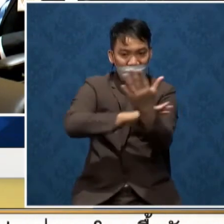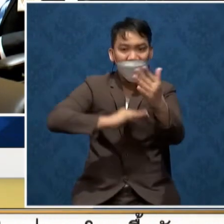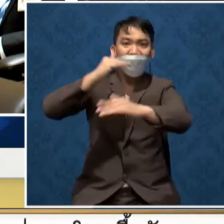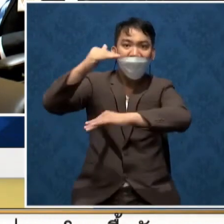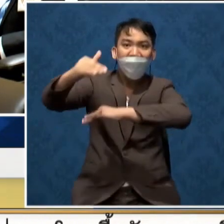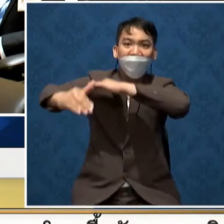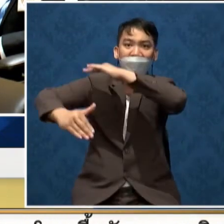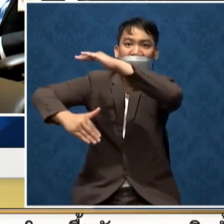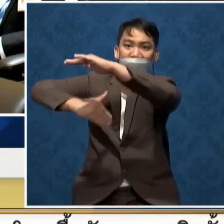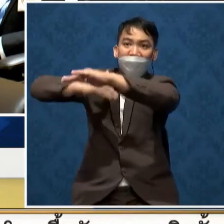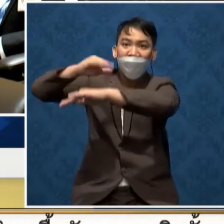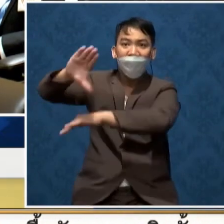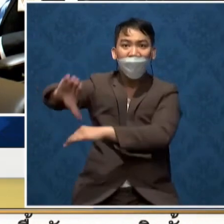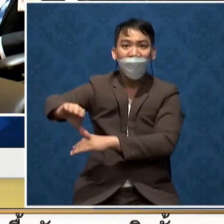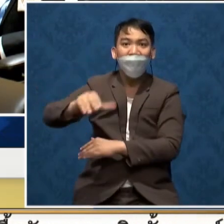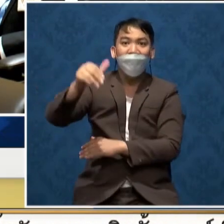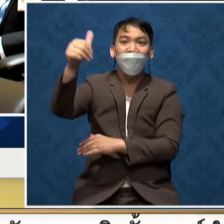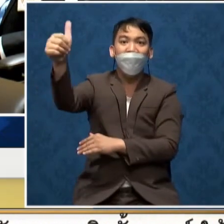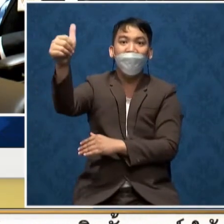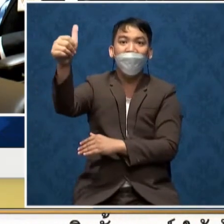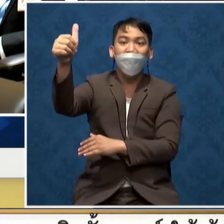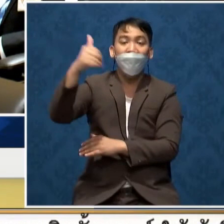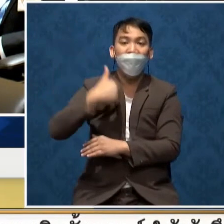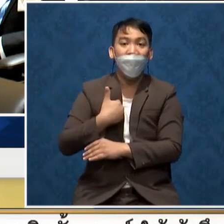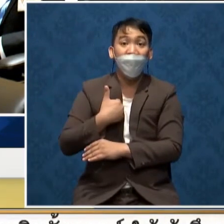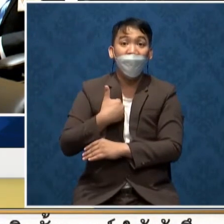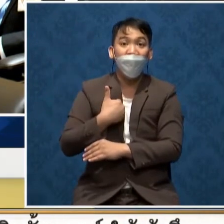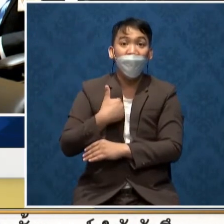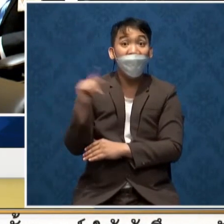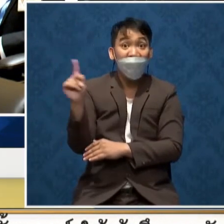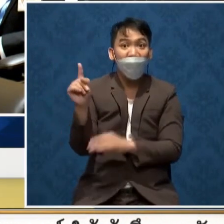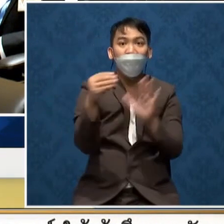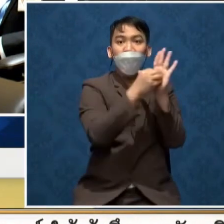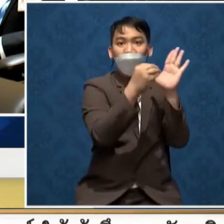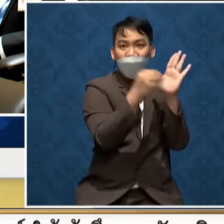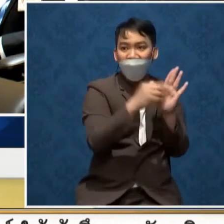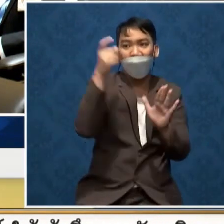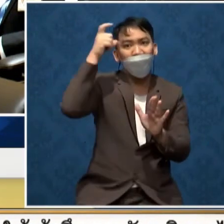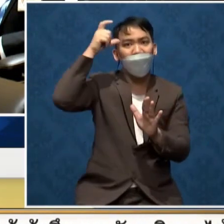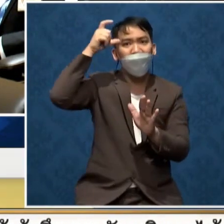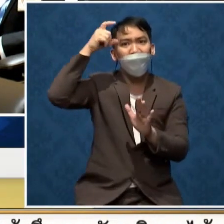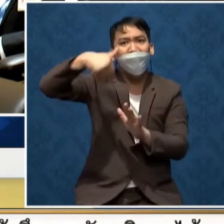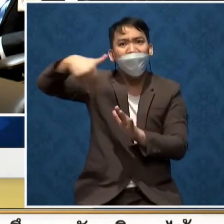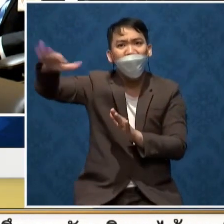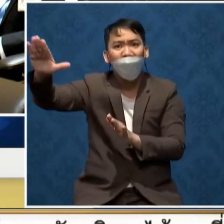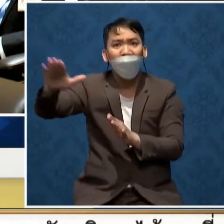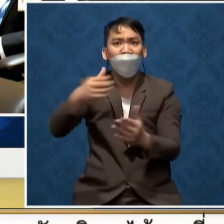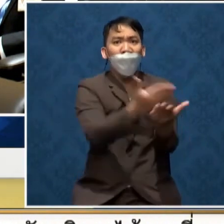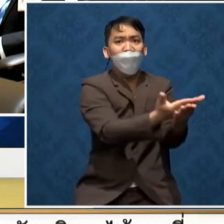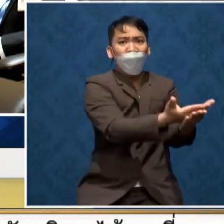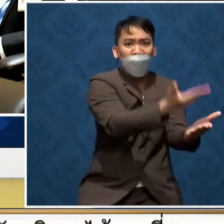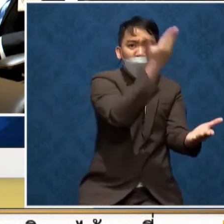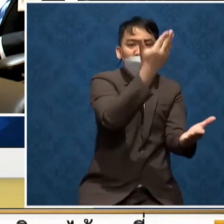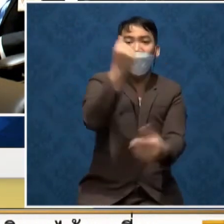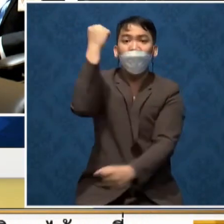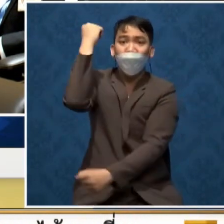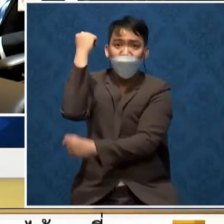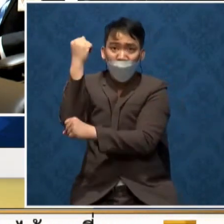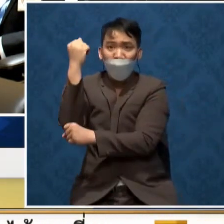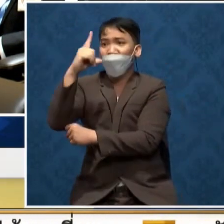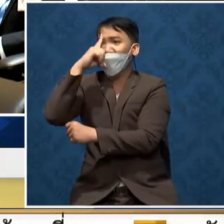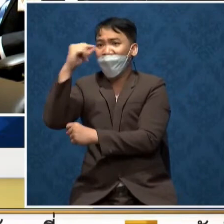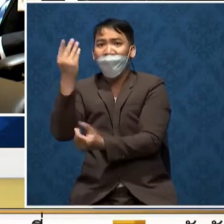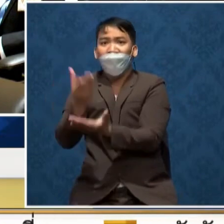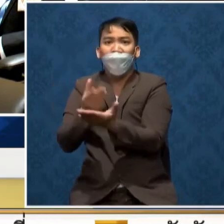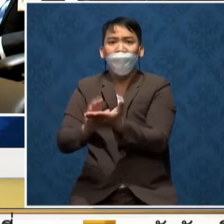นะครับทั้งในภาคในกรุงและในชนบทและพี่น้องทั้งคนยากคนจนและนักลงทุนต่าง